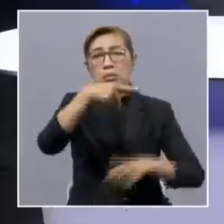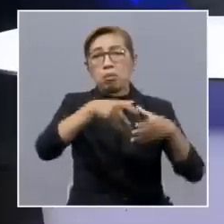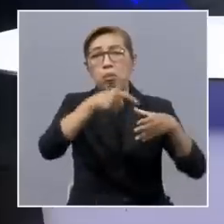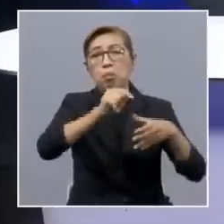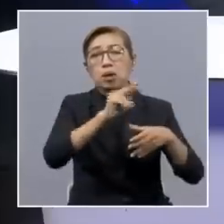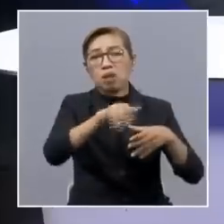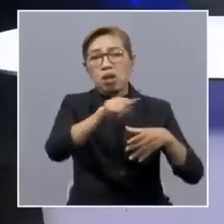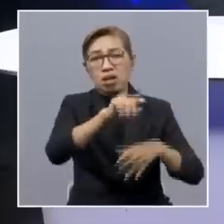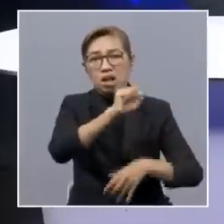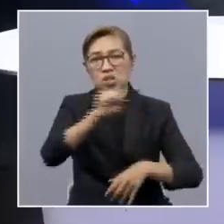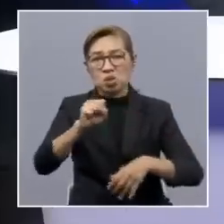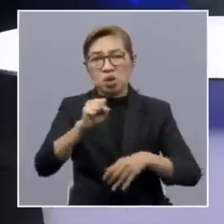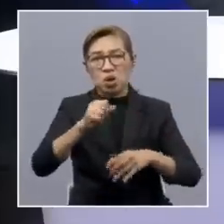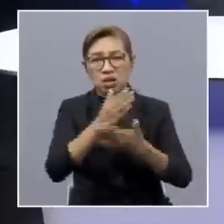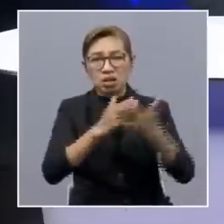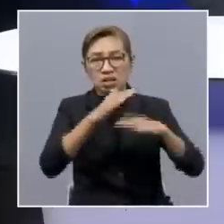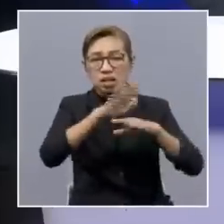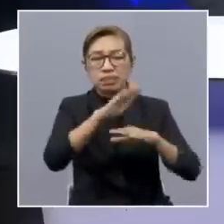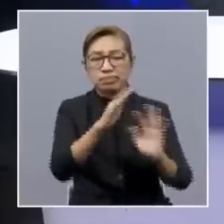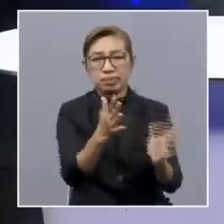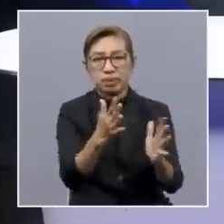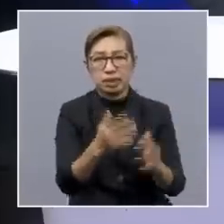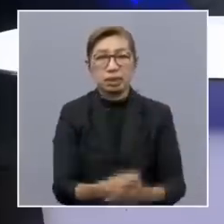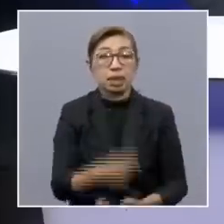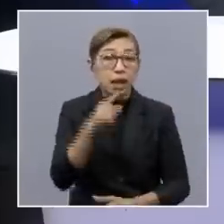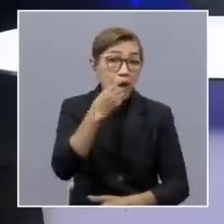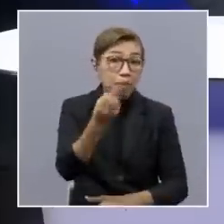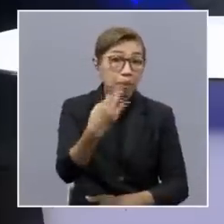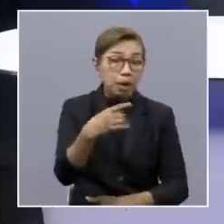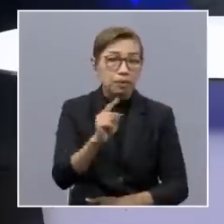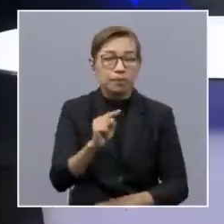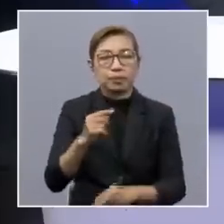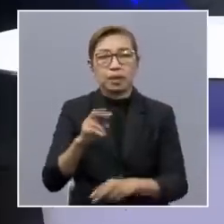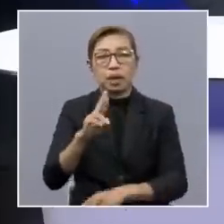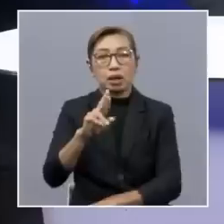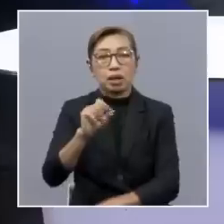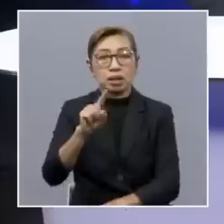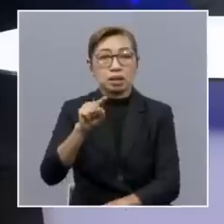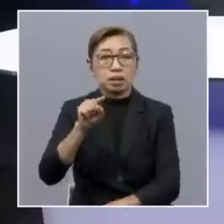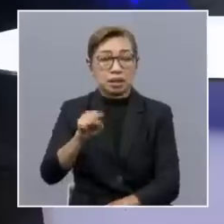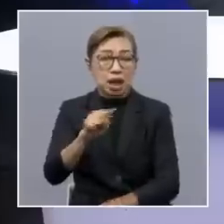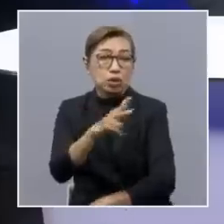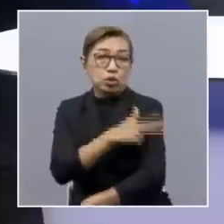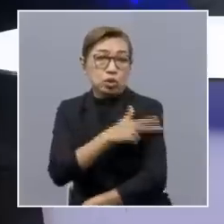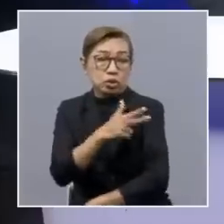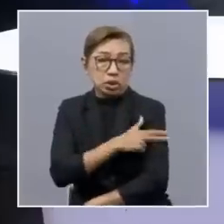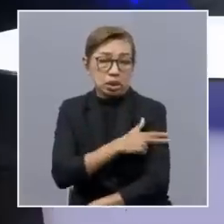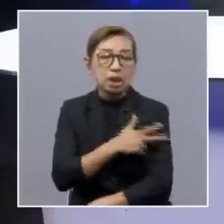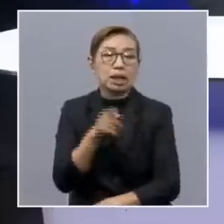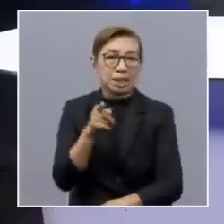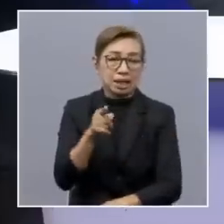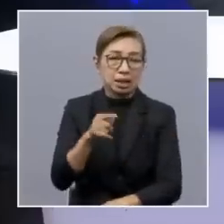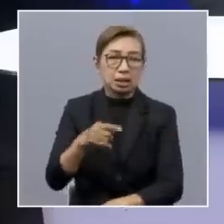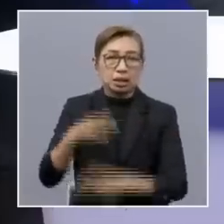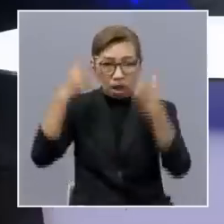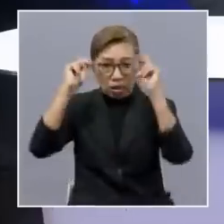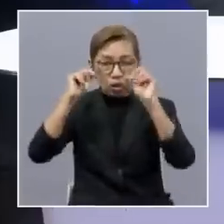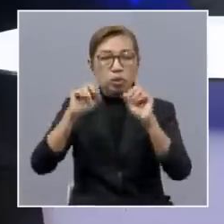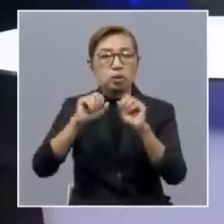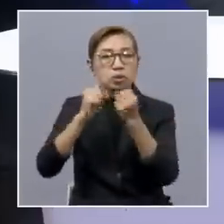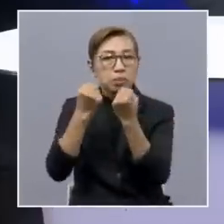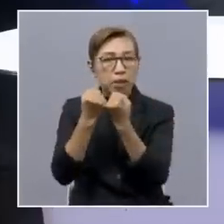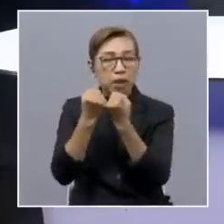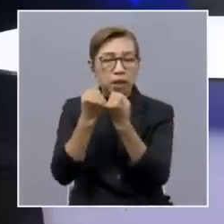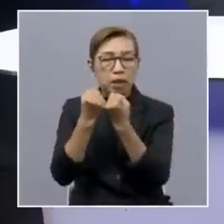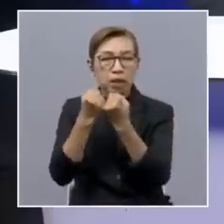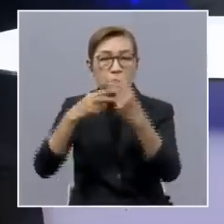ได้นะครับคนที่ว่านั้นเนี่ยนะครับก็คือรองศาสตราจารย์ดร.ธนพรศรียางกูลครับนายกสมาคมรัฐศาสตร์มหาวิทยาลัยเกษตรศ